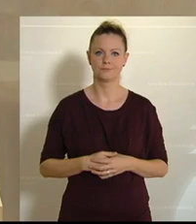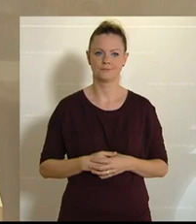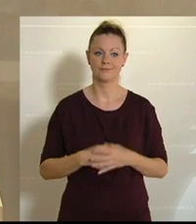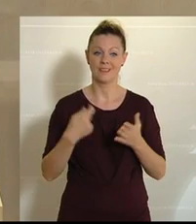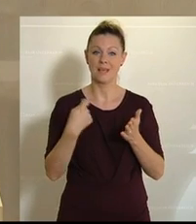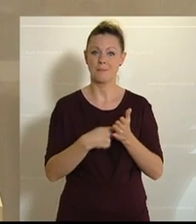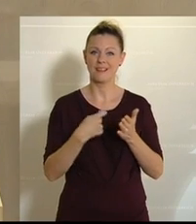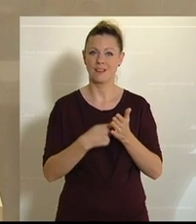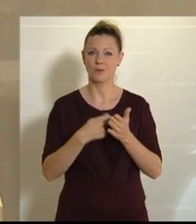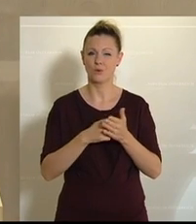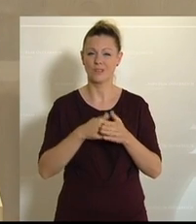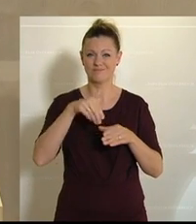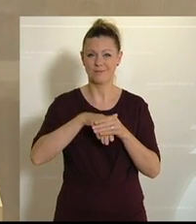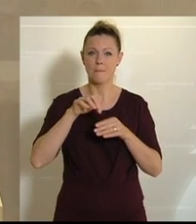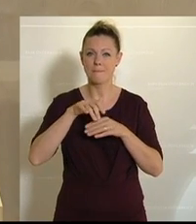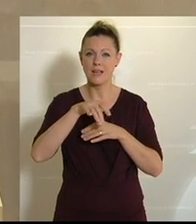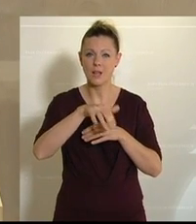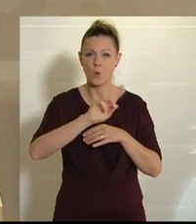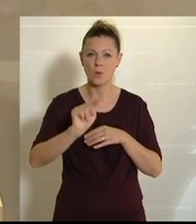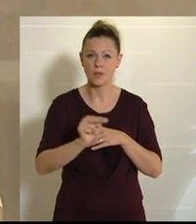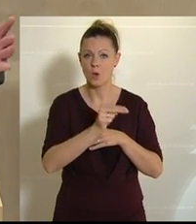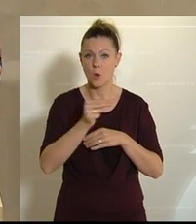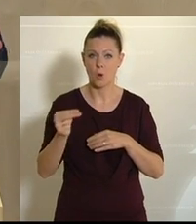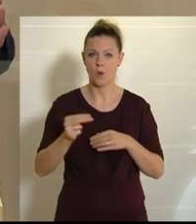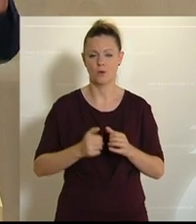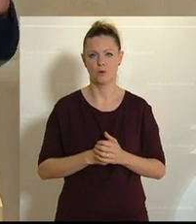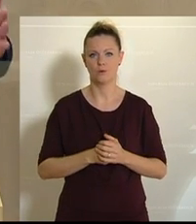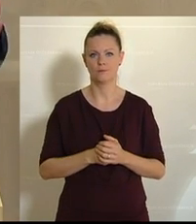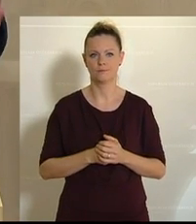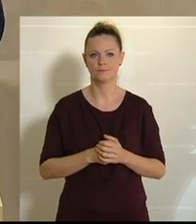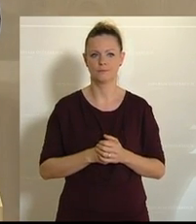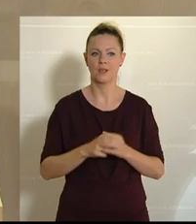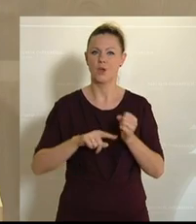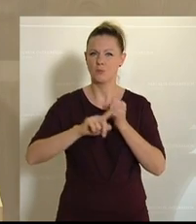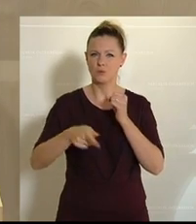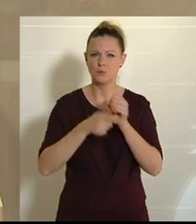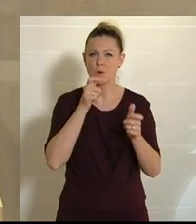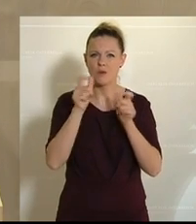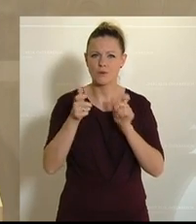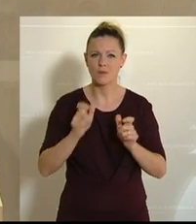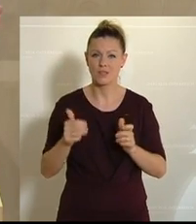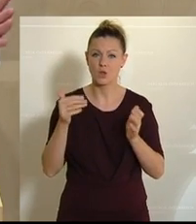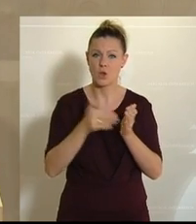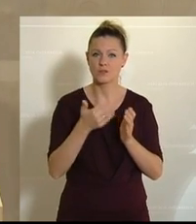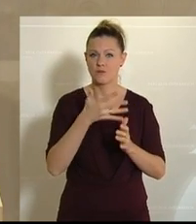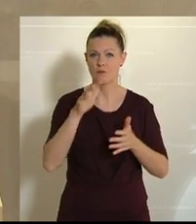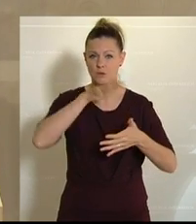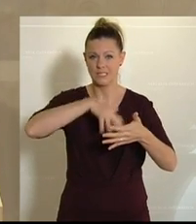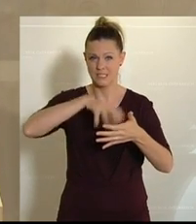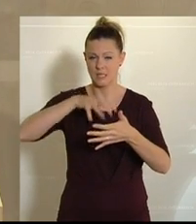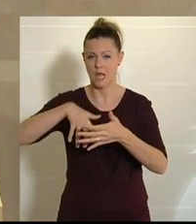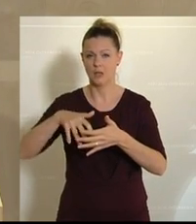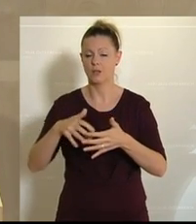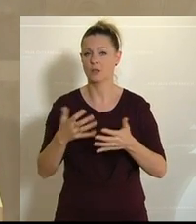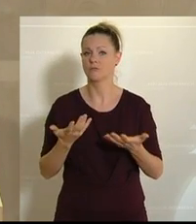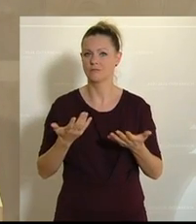Beträge in Millionen Euro. Für Wörter, die in einem Budget mit 1500 Seiten naturgemäß